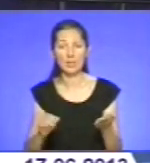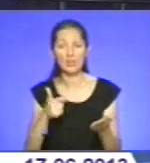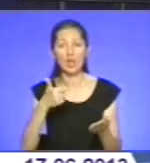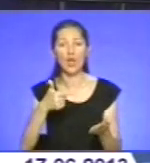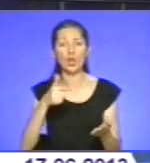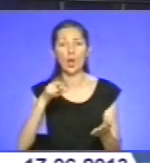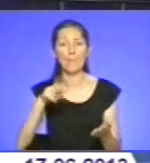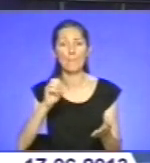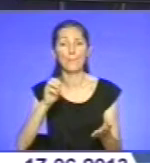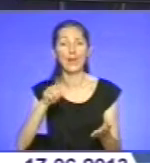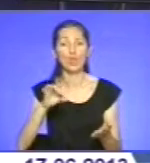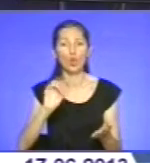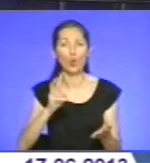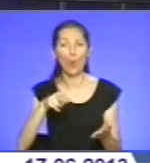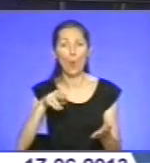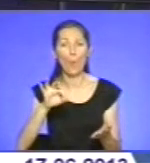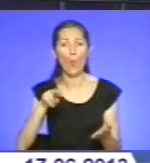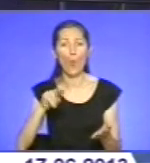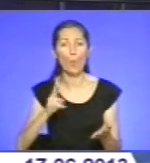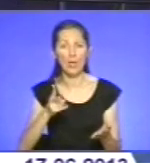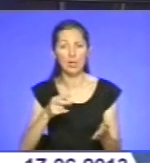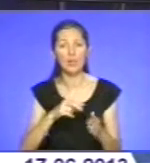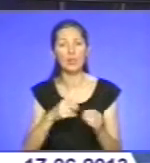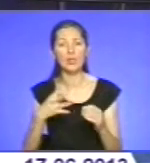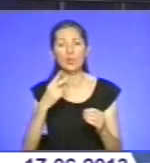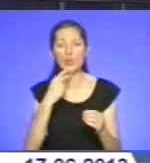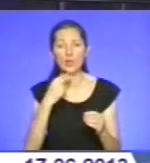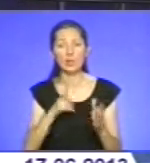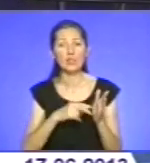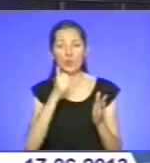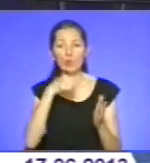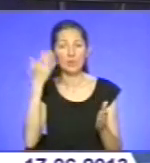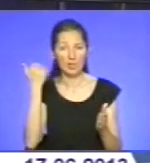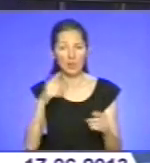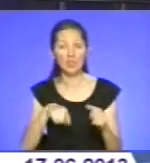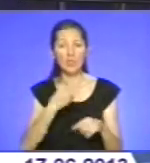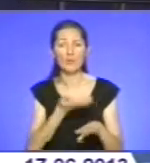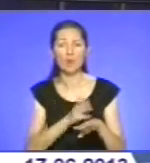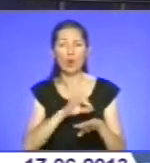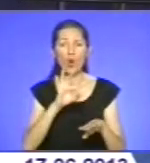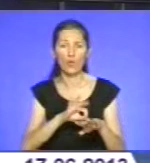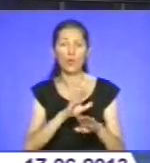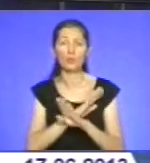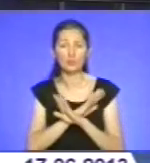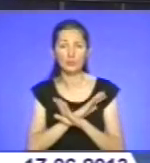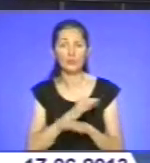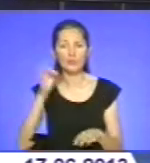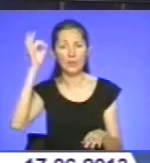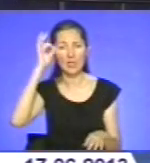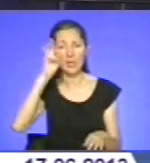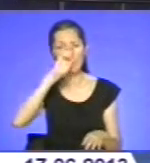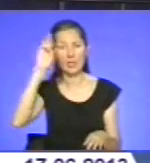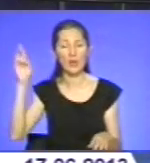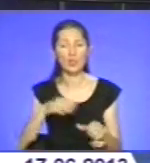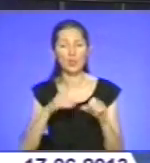Попика. Саме 15 червня, 7 років тому, через важку хворобу перестало битися його серце. Згадати славетного земляка